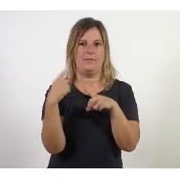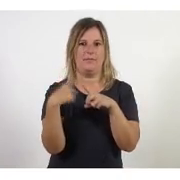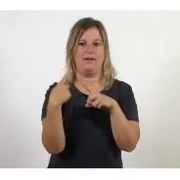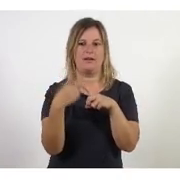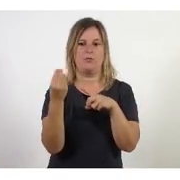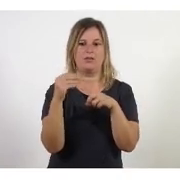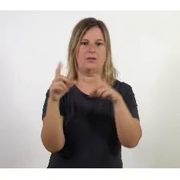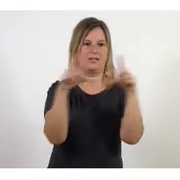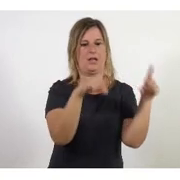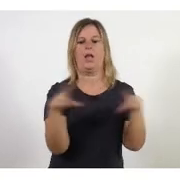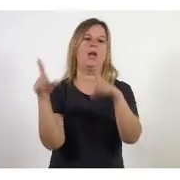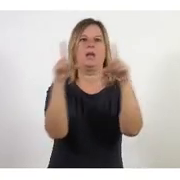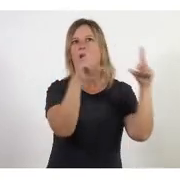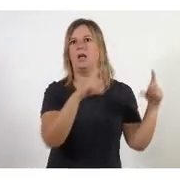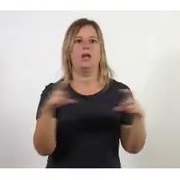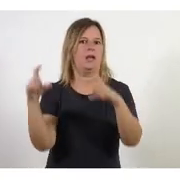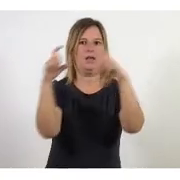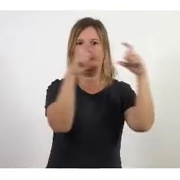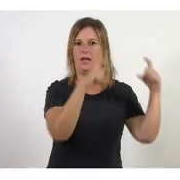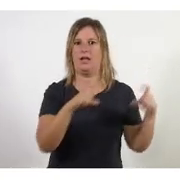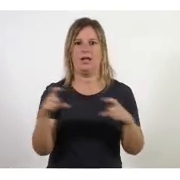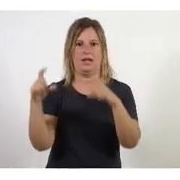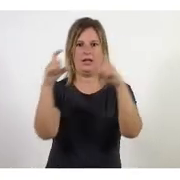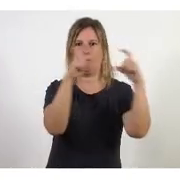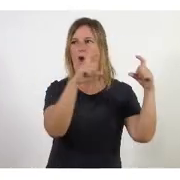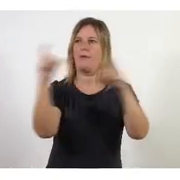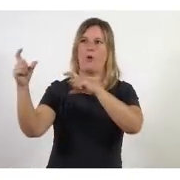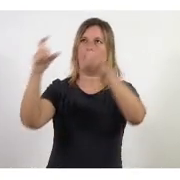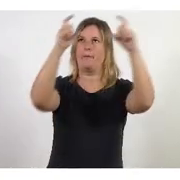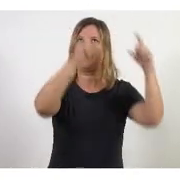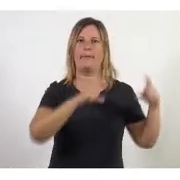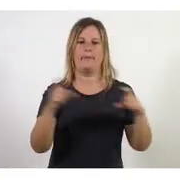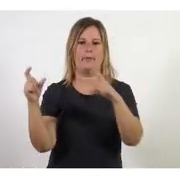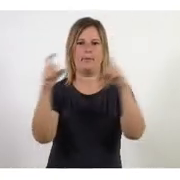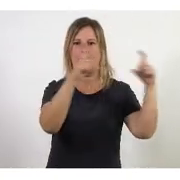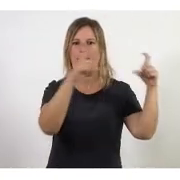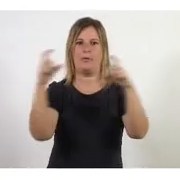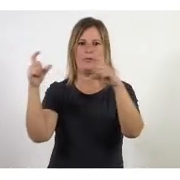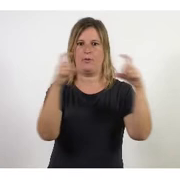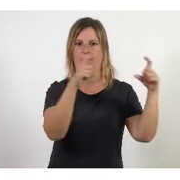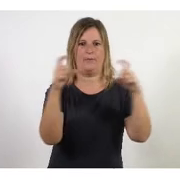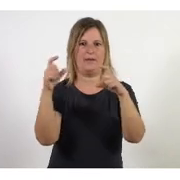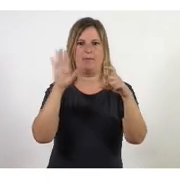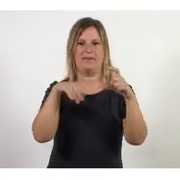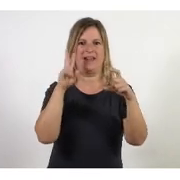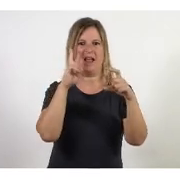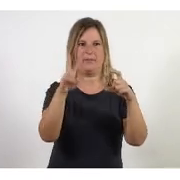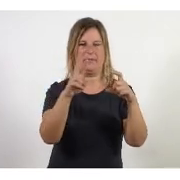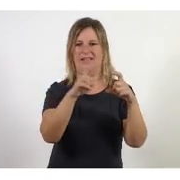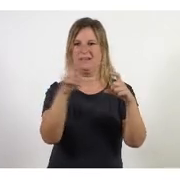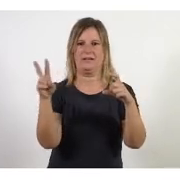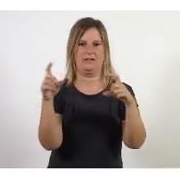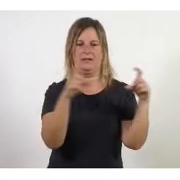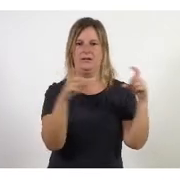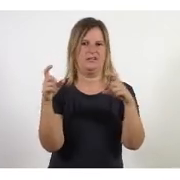és escombrar. Escombrar vull dir agafar el mòbil i anar-me movent d'esquerra a dreta perquè es vegi tot el que jo estic veient i que la gent no s'ho perdi